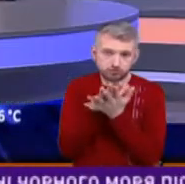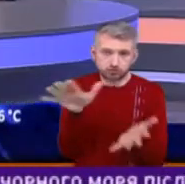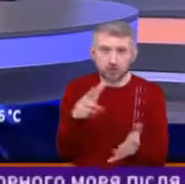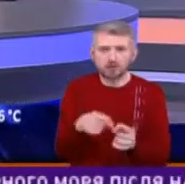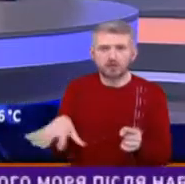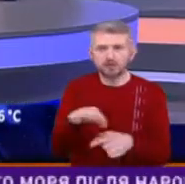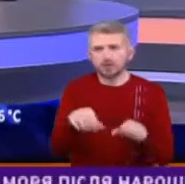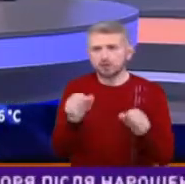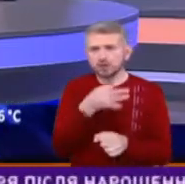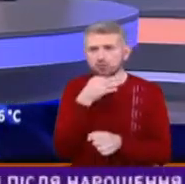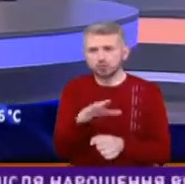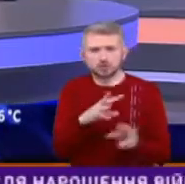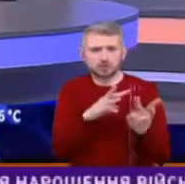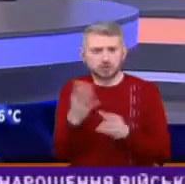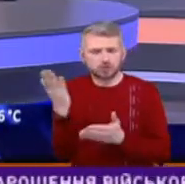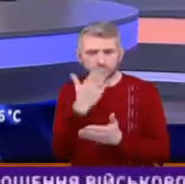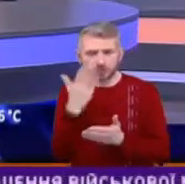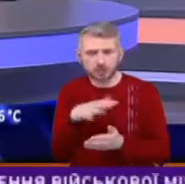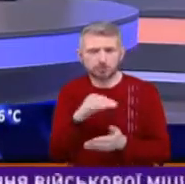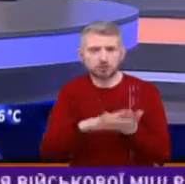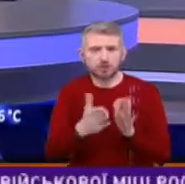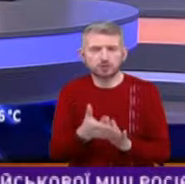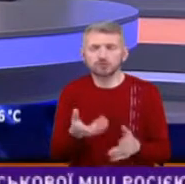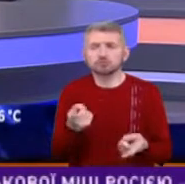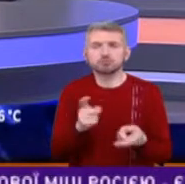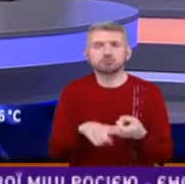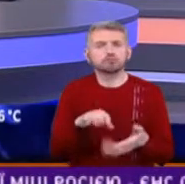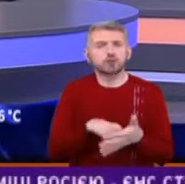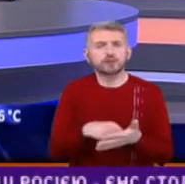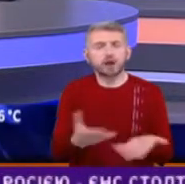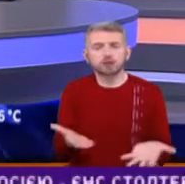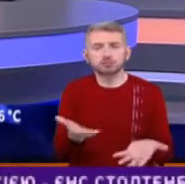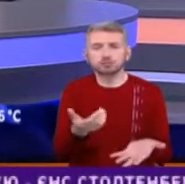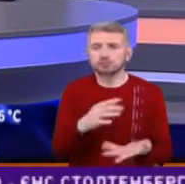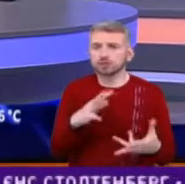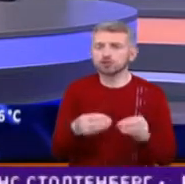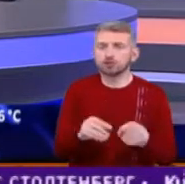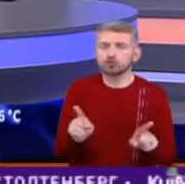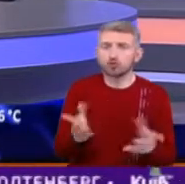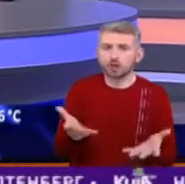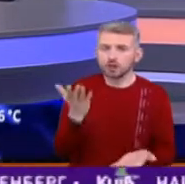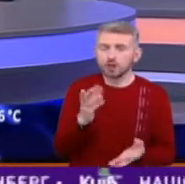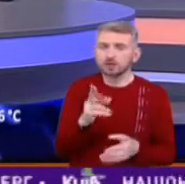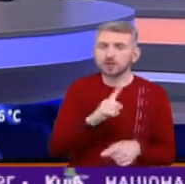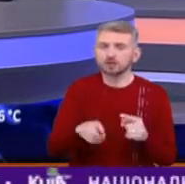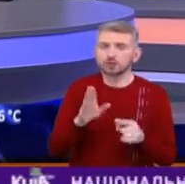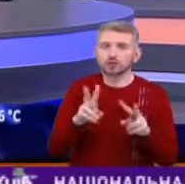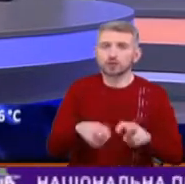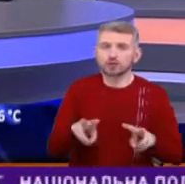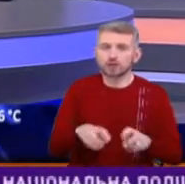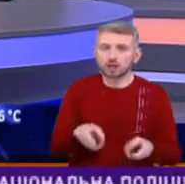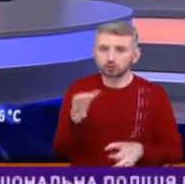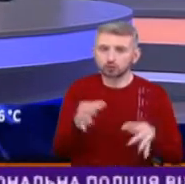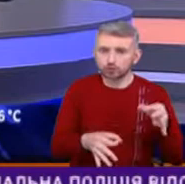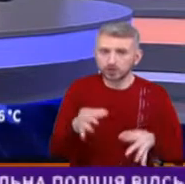всі можете на будь-якому ресурсі почитати цю ситуацію, з чим пов'язано, до чого призведе, і як швидко будуть розглядати